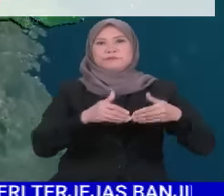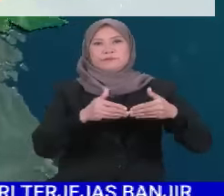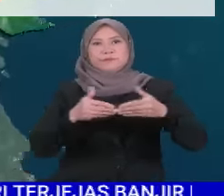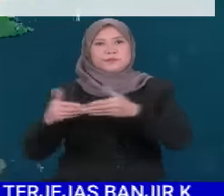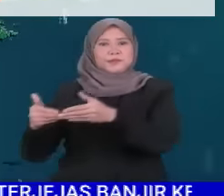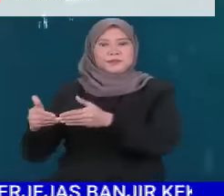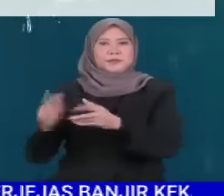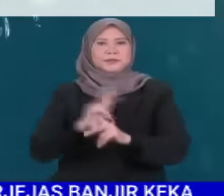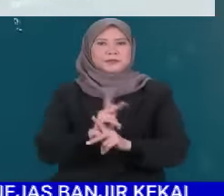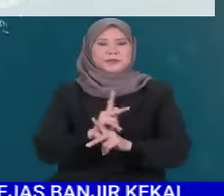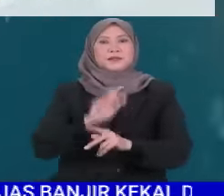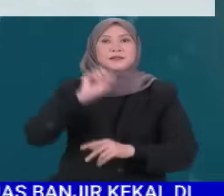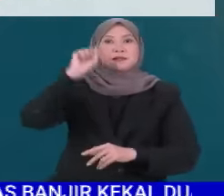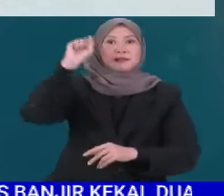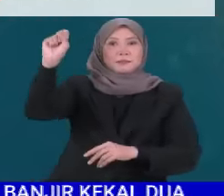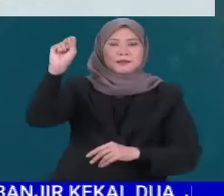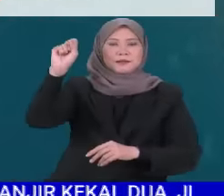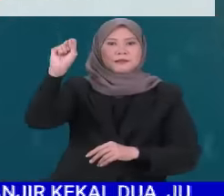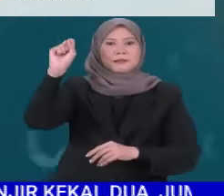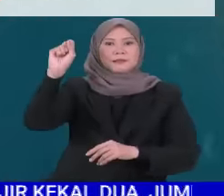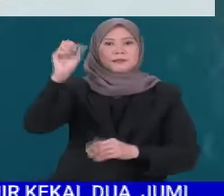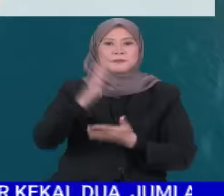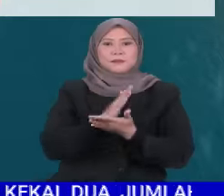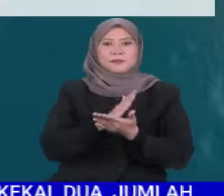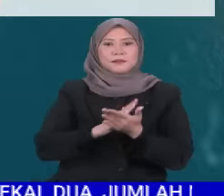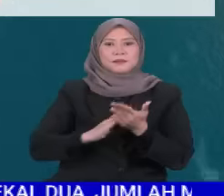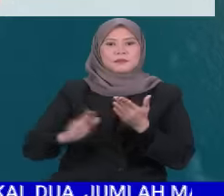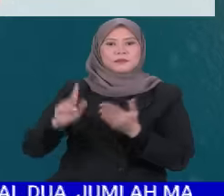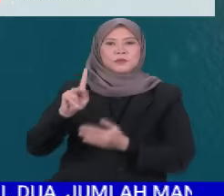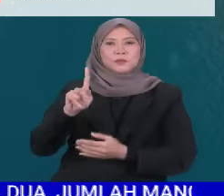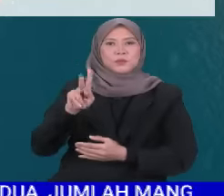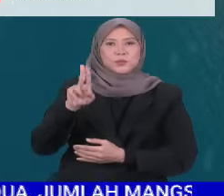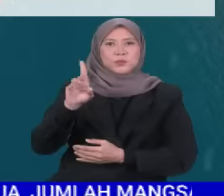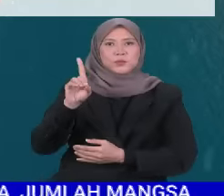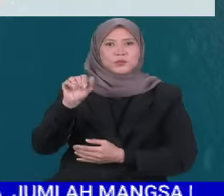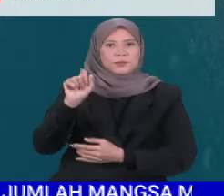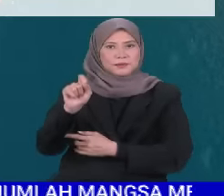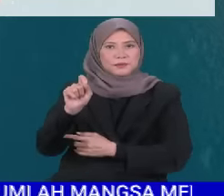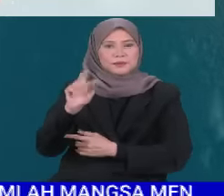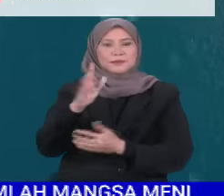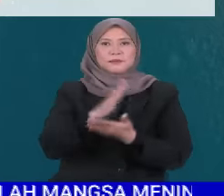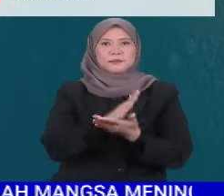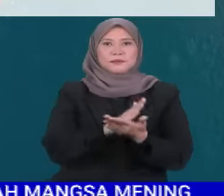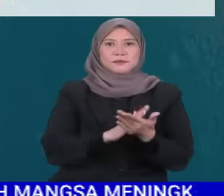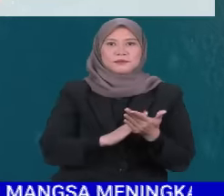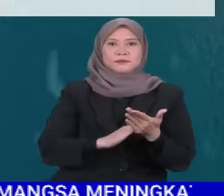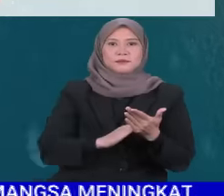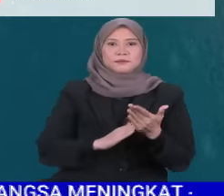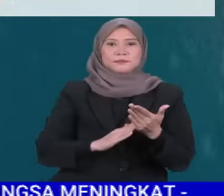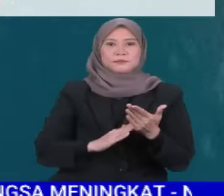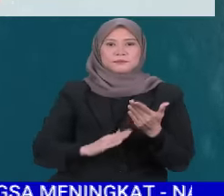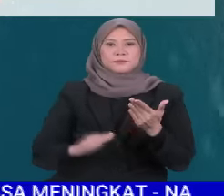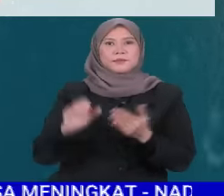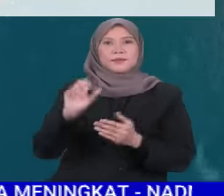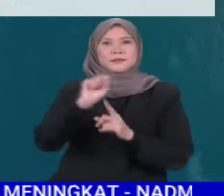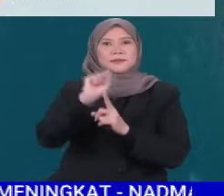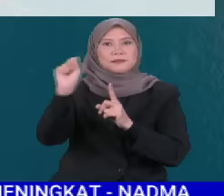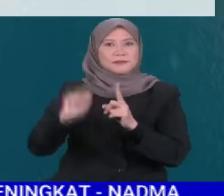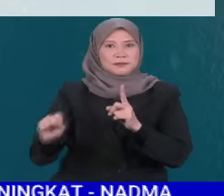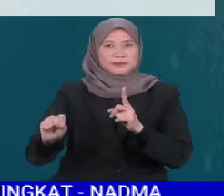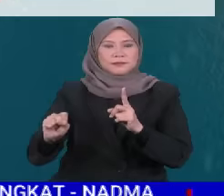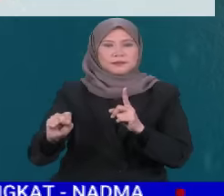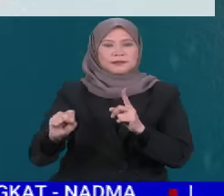di negeri Sabah melibatkan bahagian kuda dan juga kebanyakan bahagian di bagian Sandakan